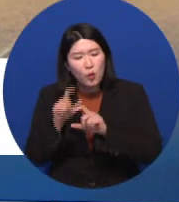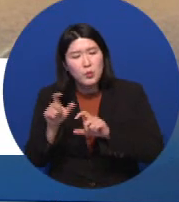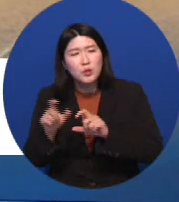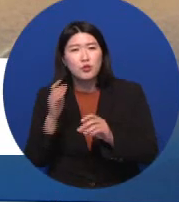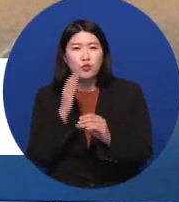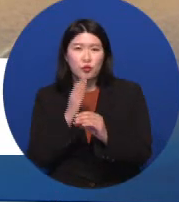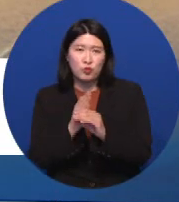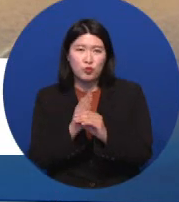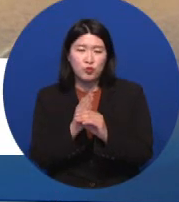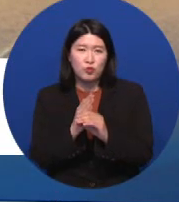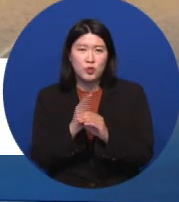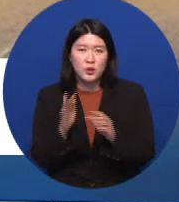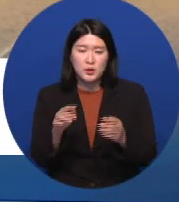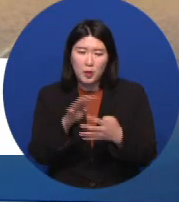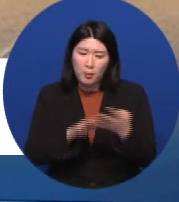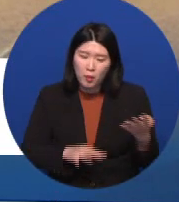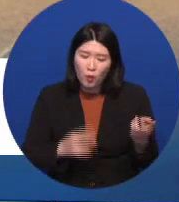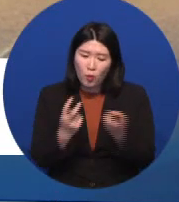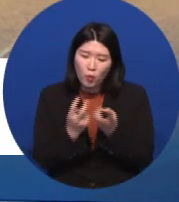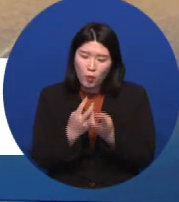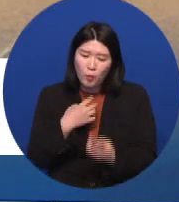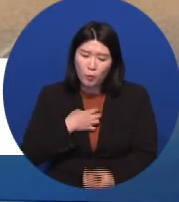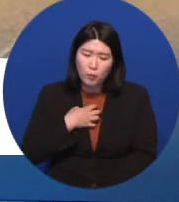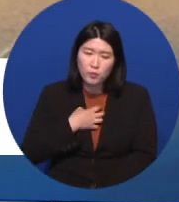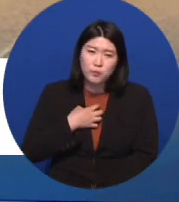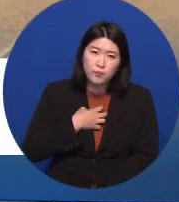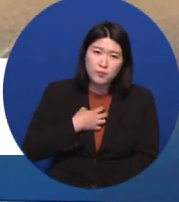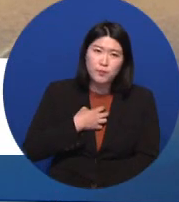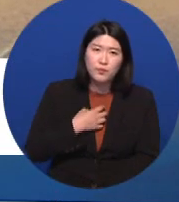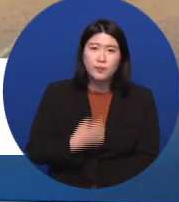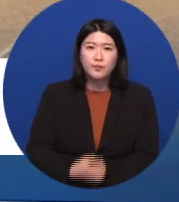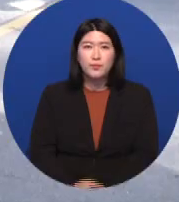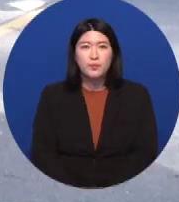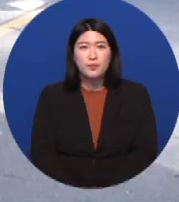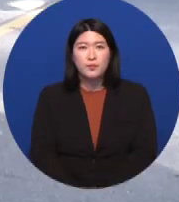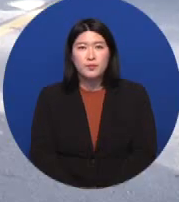일정까지 차질을 빚진 않을까 걱정입니다. 조영찬 기자의 보도입니다.